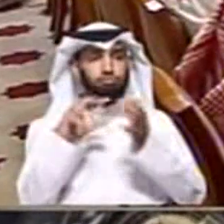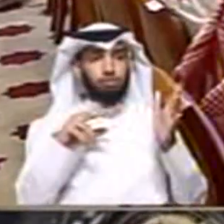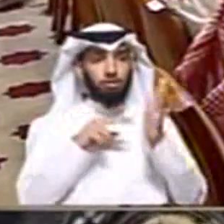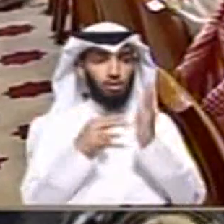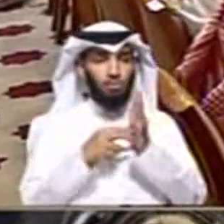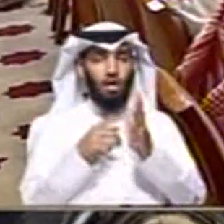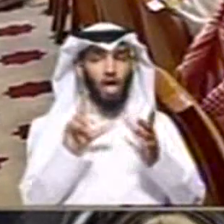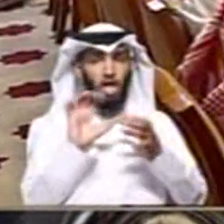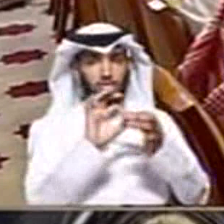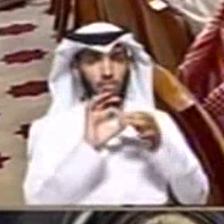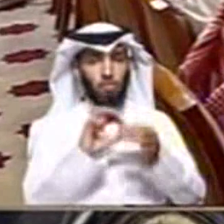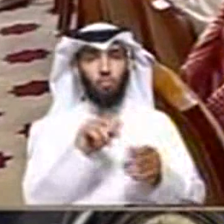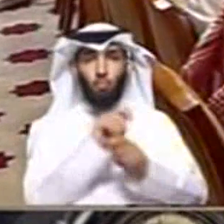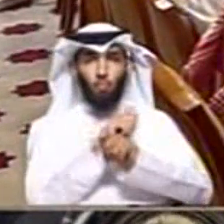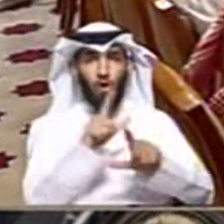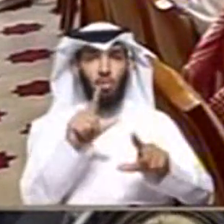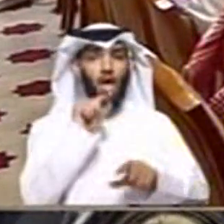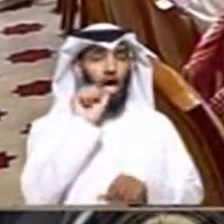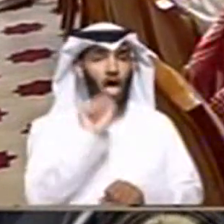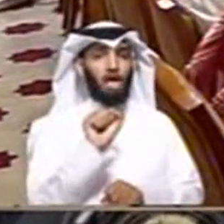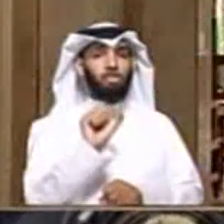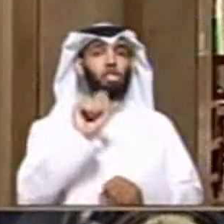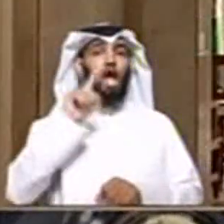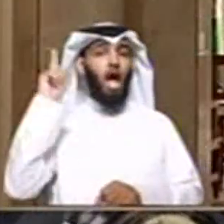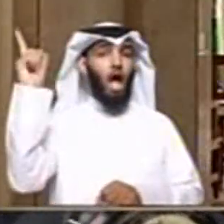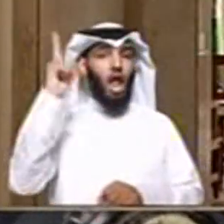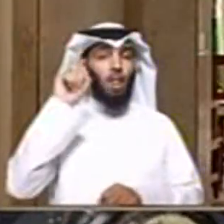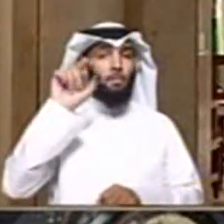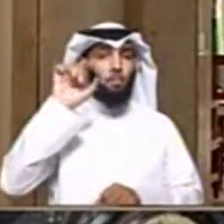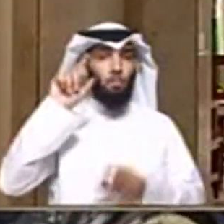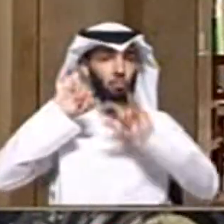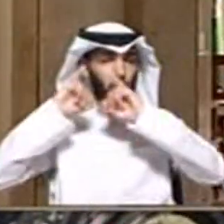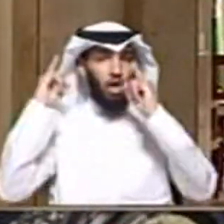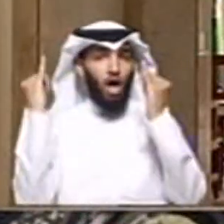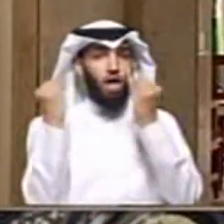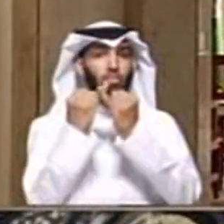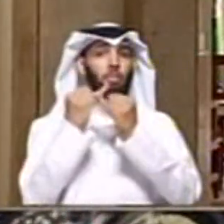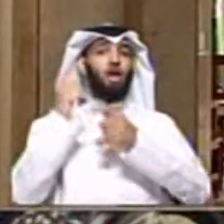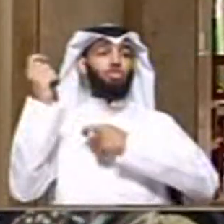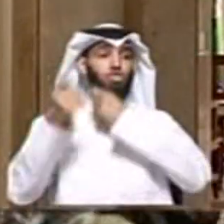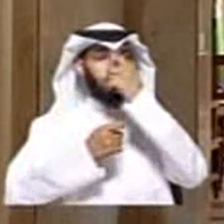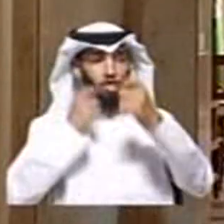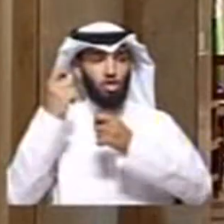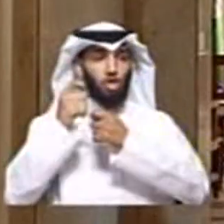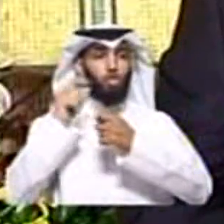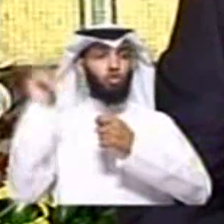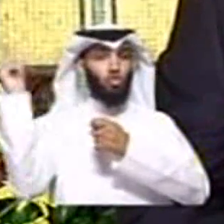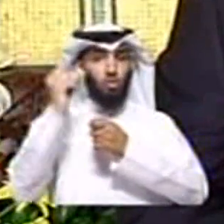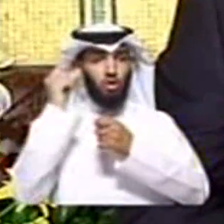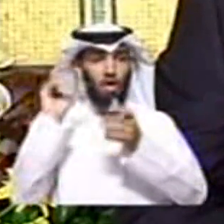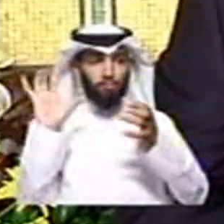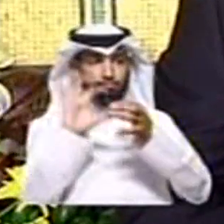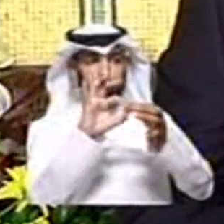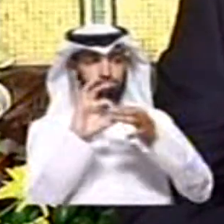الجمركية، لا سيما منظمة الجمارك العالمية ومنظمة التجارة الدولية.